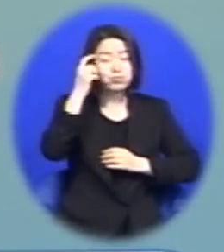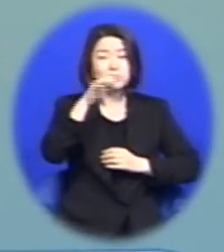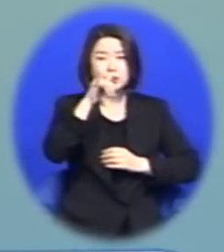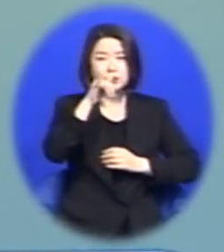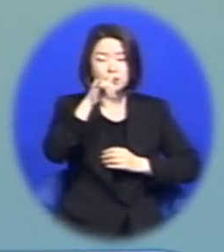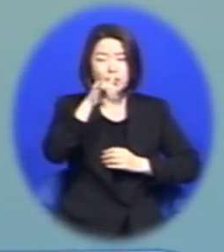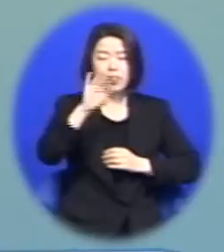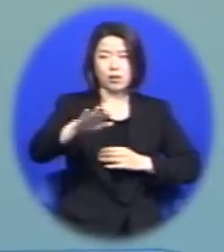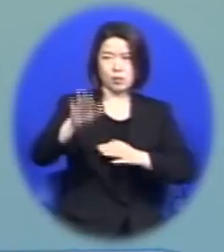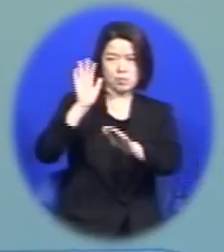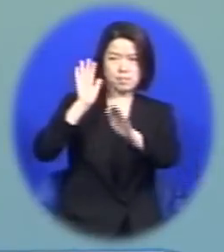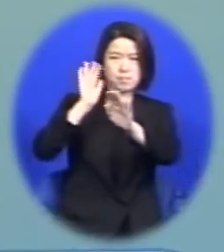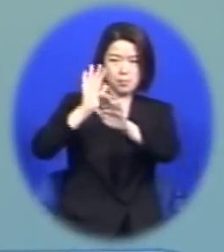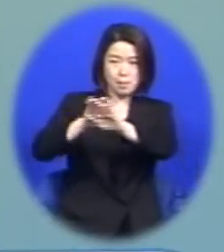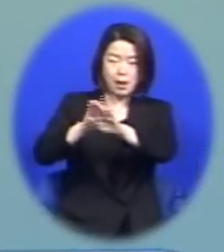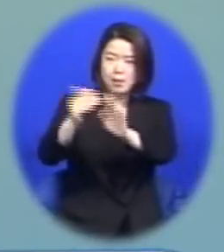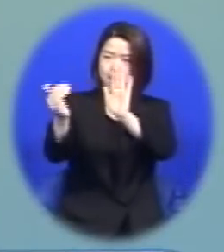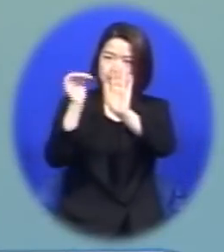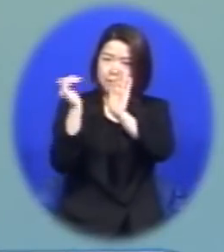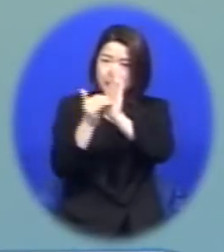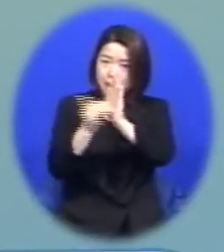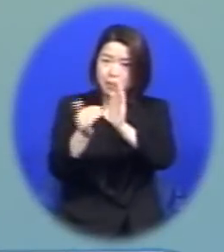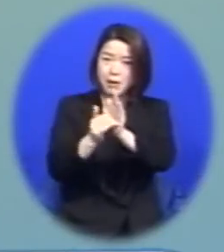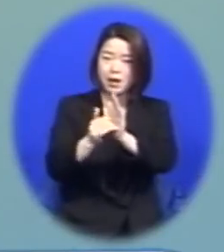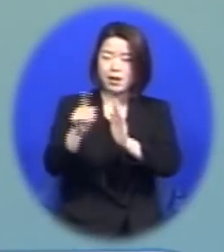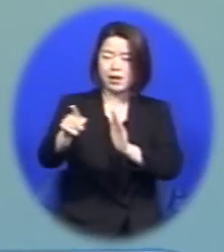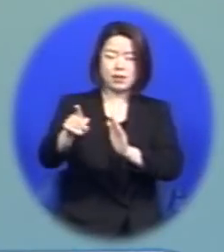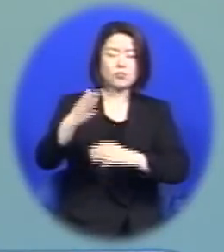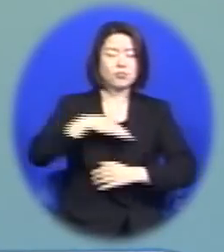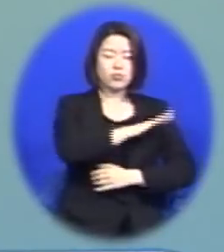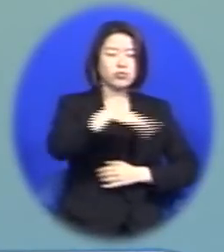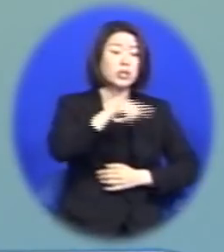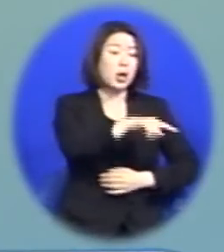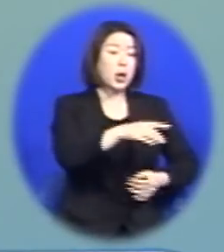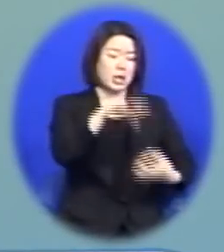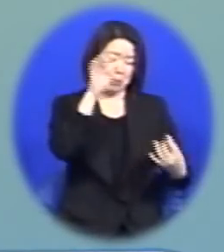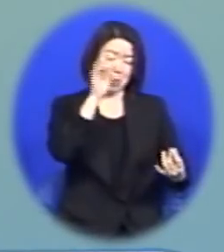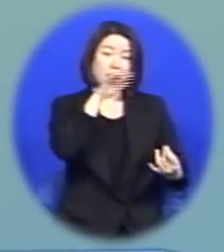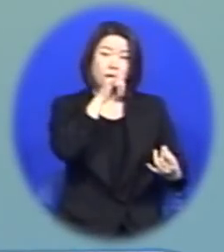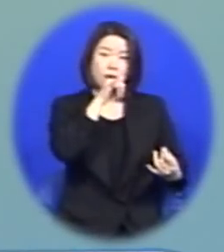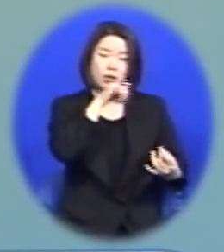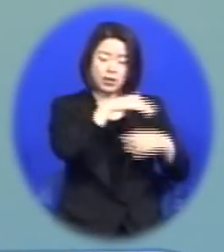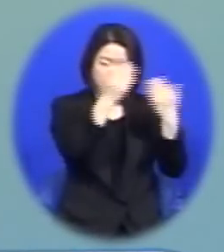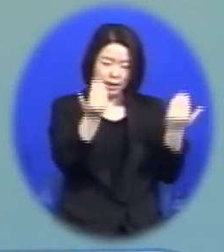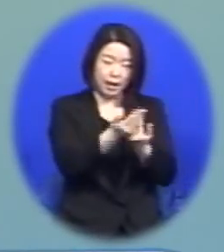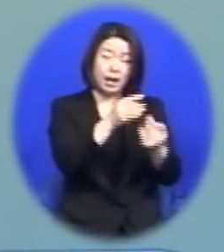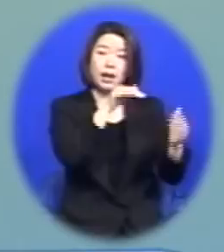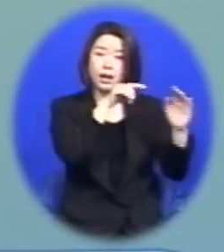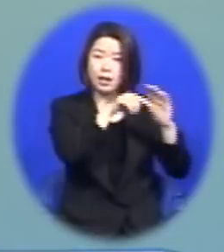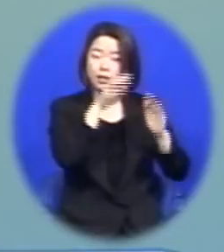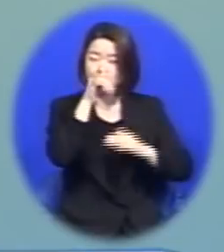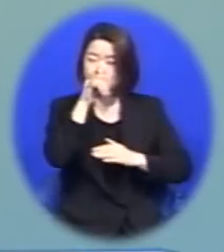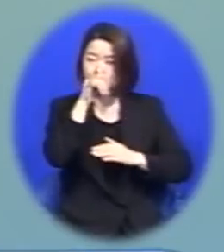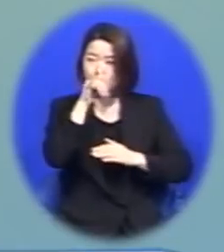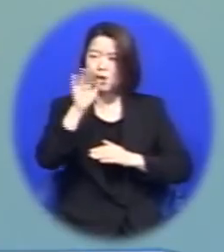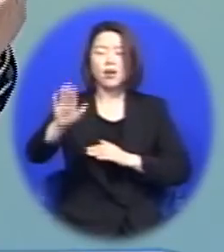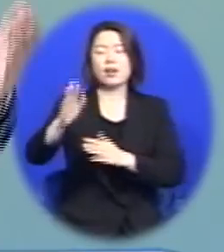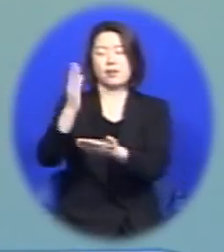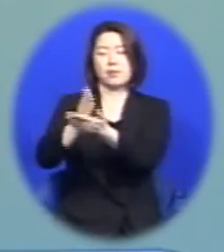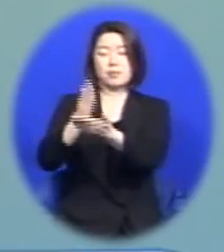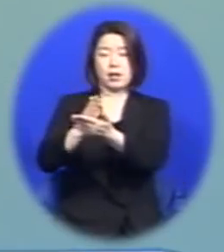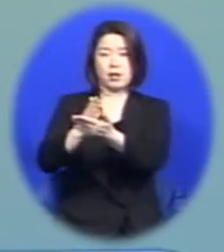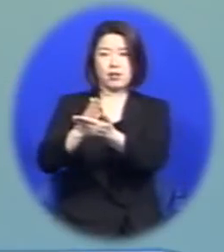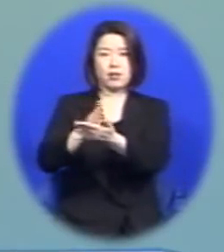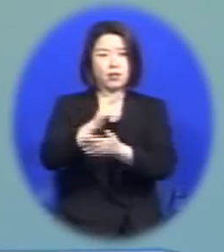있으니 가만히 있으라 그간 수장이 보고는 놀랍니다 지진 일을 하고